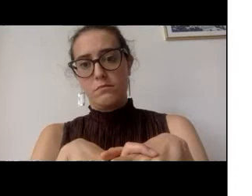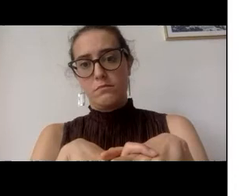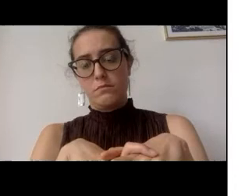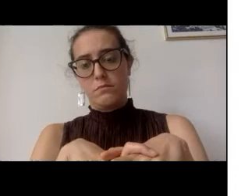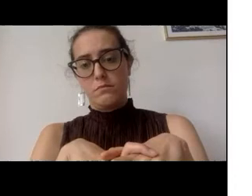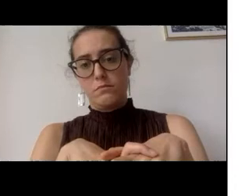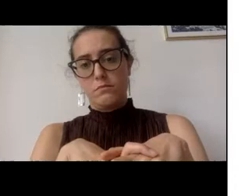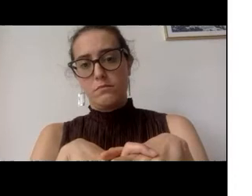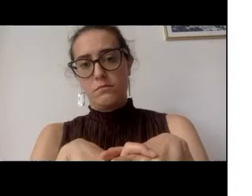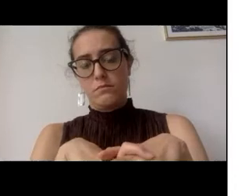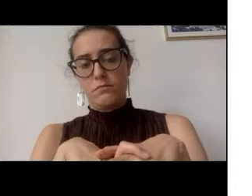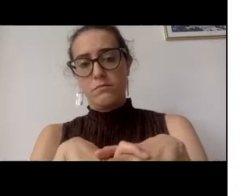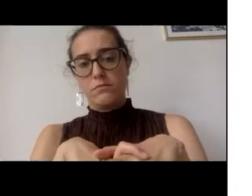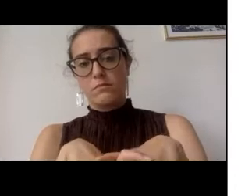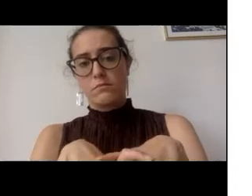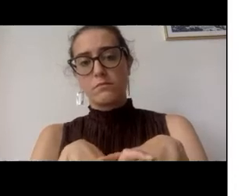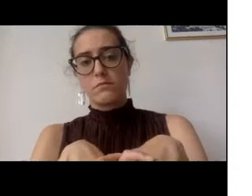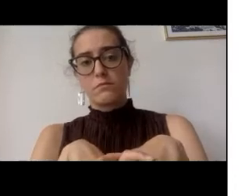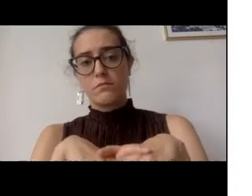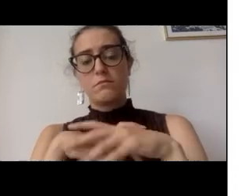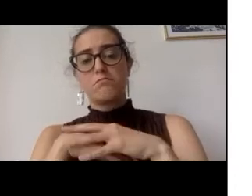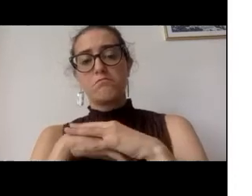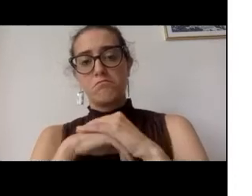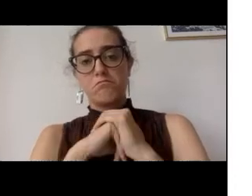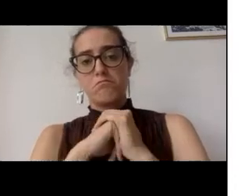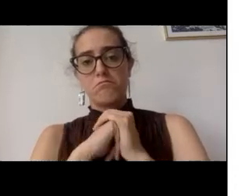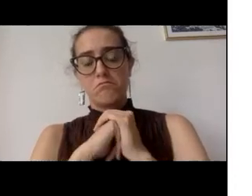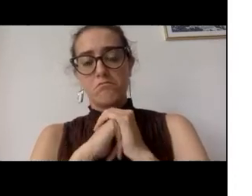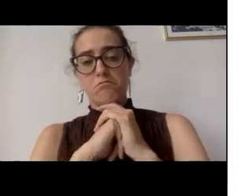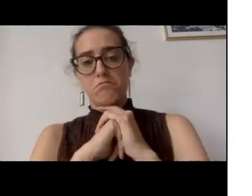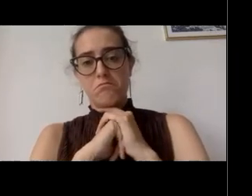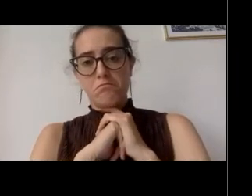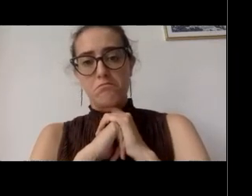di milano che si è detta molto interessata ad entrare a far parte di questo